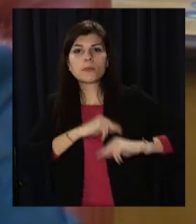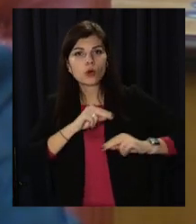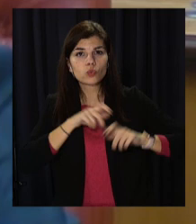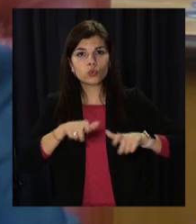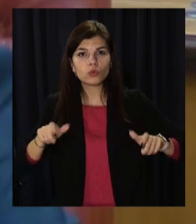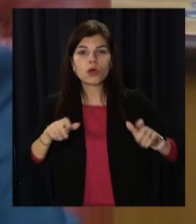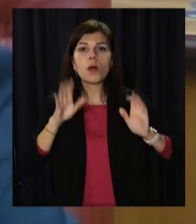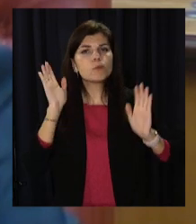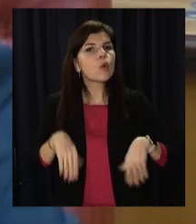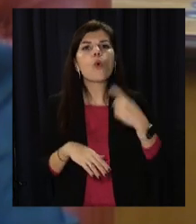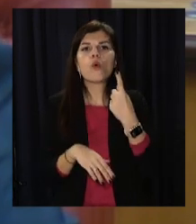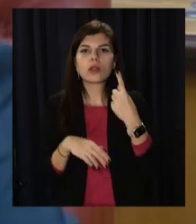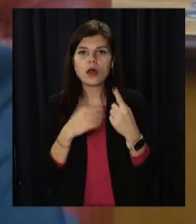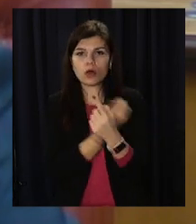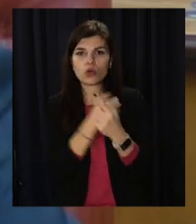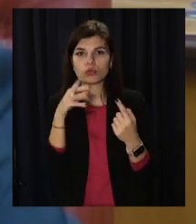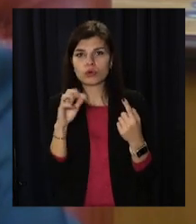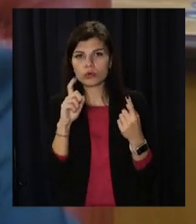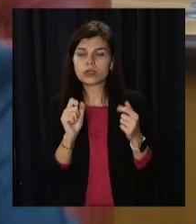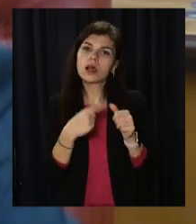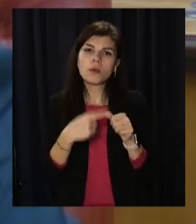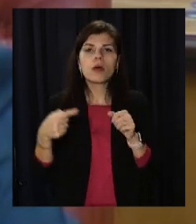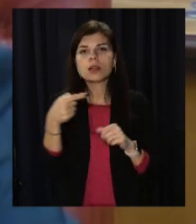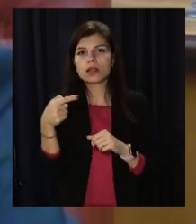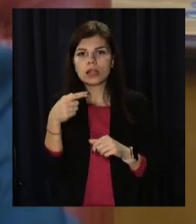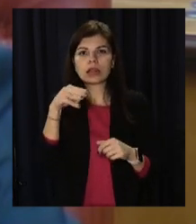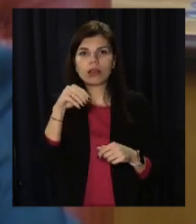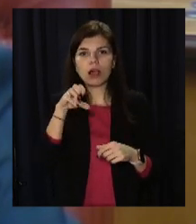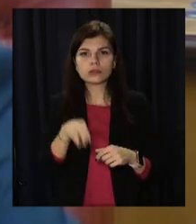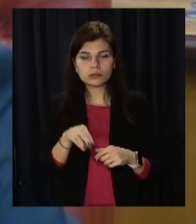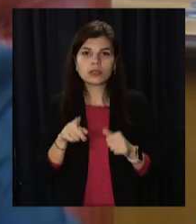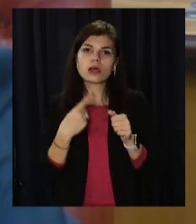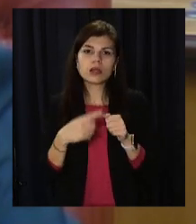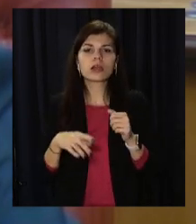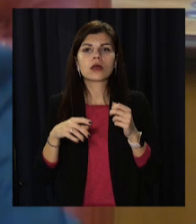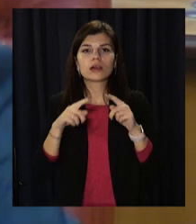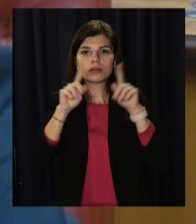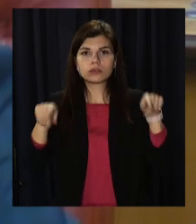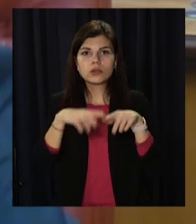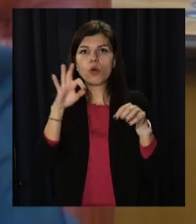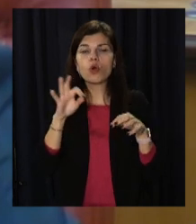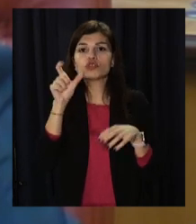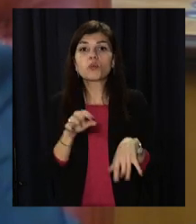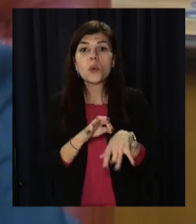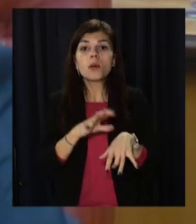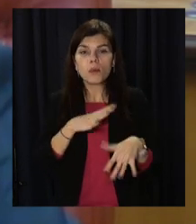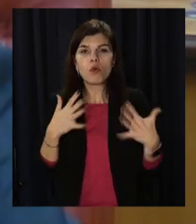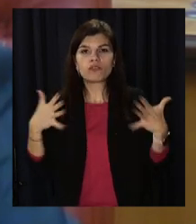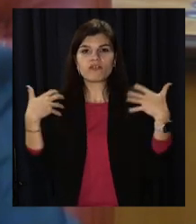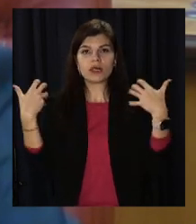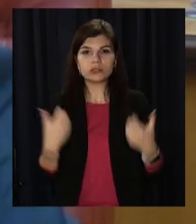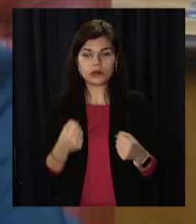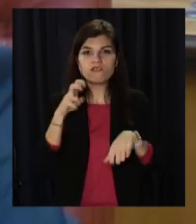принаймні однією дозою або наявності негативного тесту чи сертифікату про одужання. Це ж правило стосується і